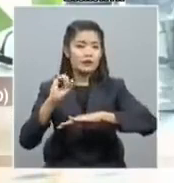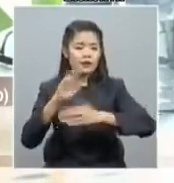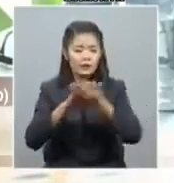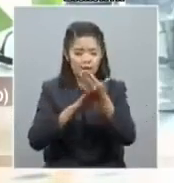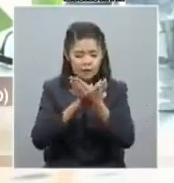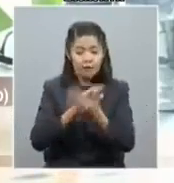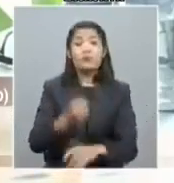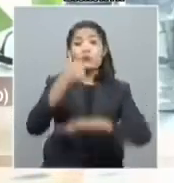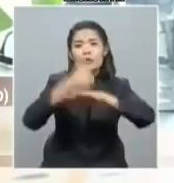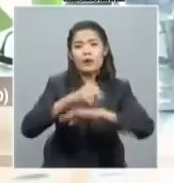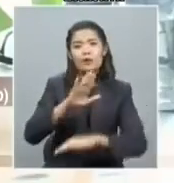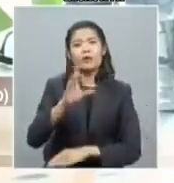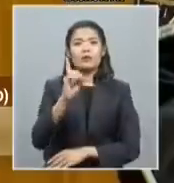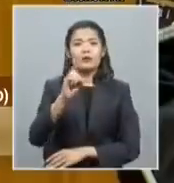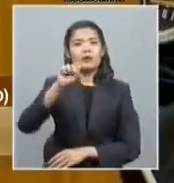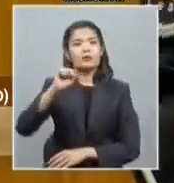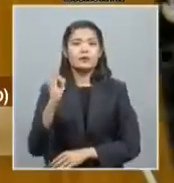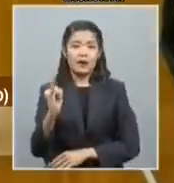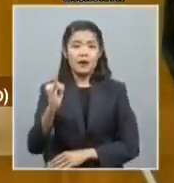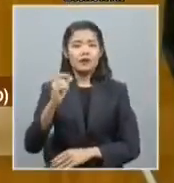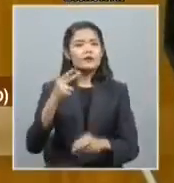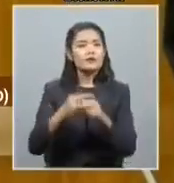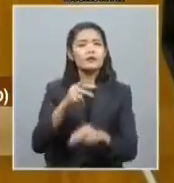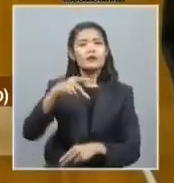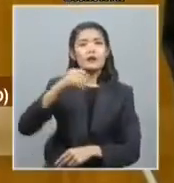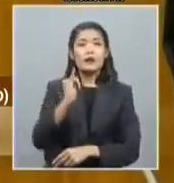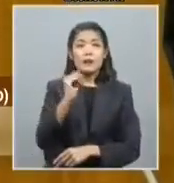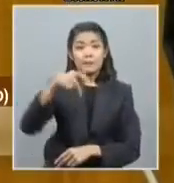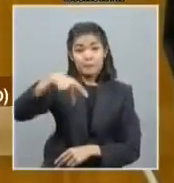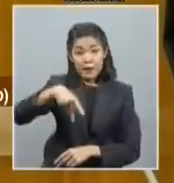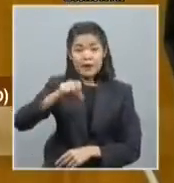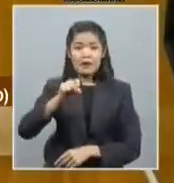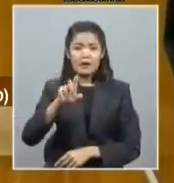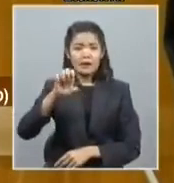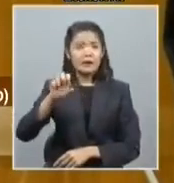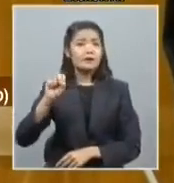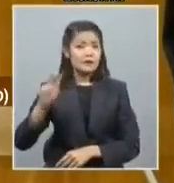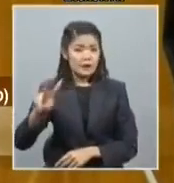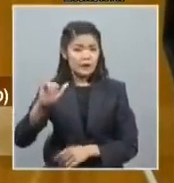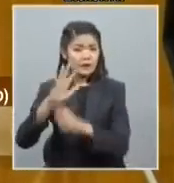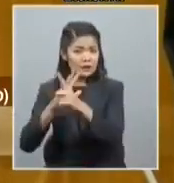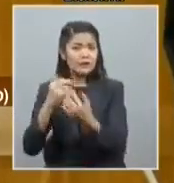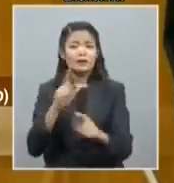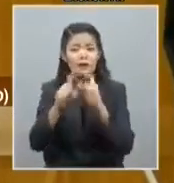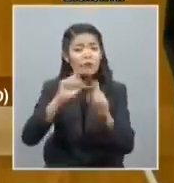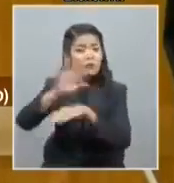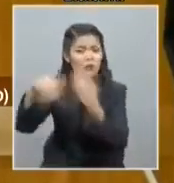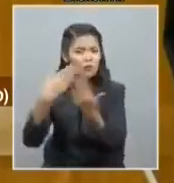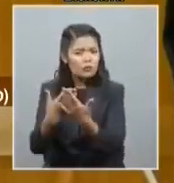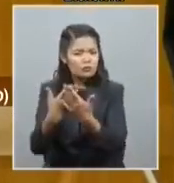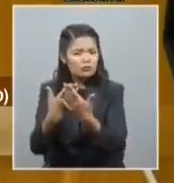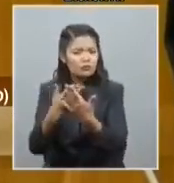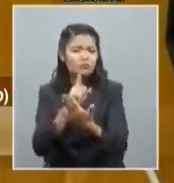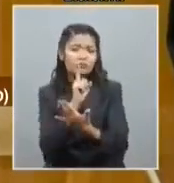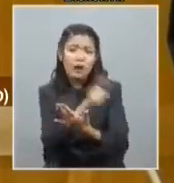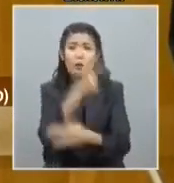วงเมืองคุณไพศิษฐ์วงเมืองครับบอกว่าการสอบสวนทั้งหมดเนี่ยมันจะมีคำถามว่าไ